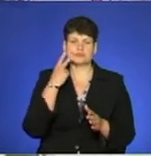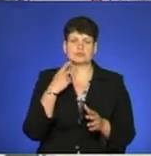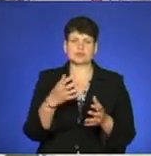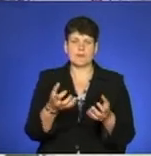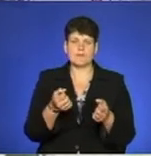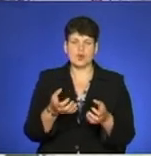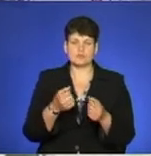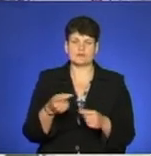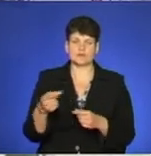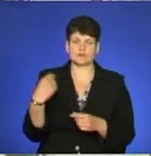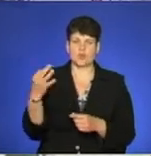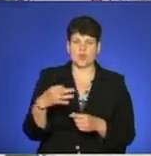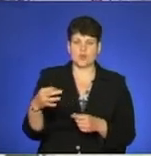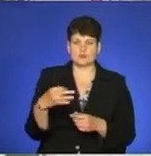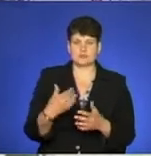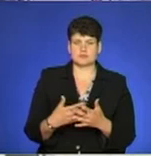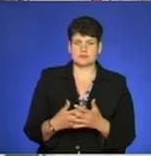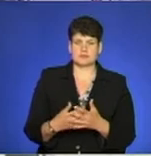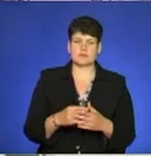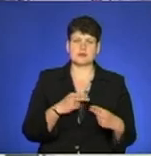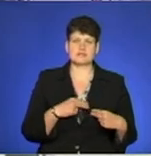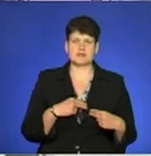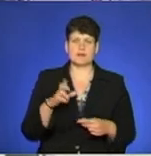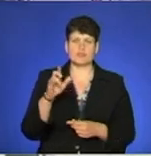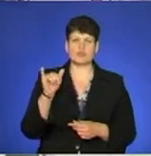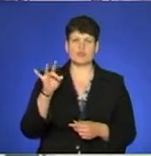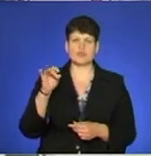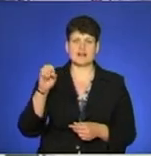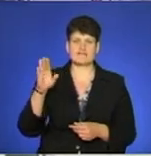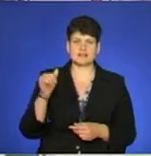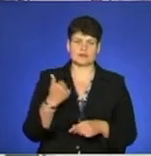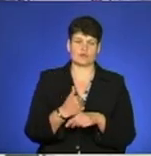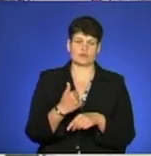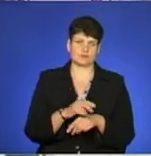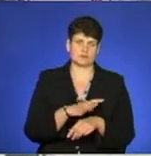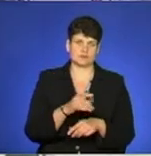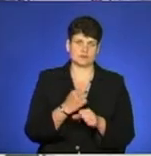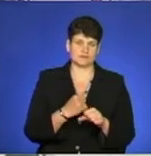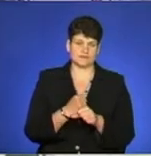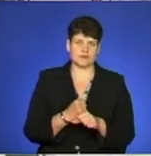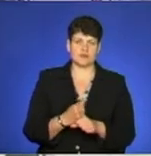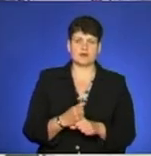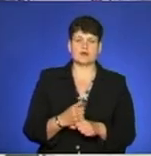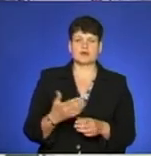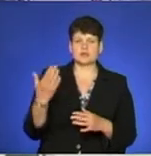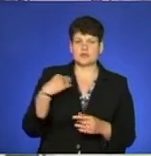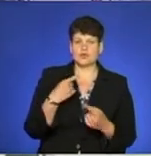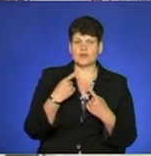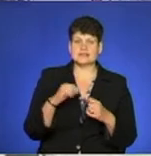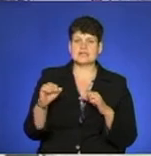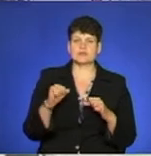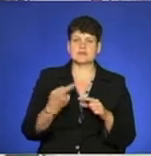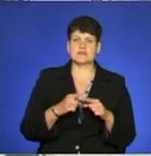Тернопільському озері якраз з тими працівниками «Буревісника» в головній ролі. Попередньо сьогодні було проговорено з керівником даної